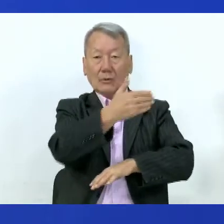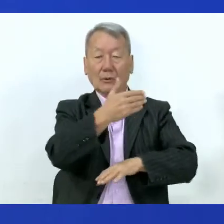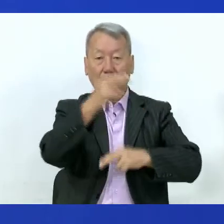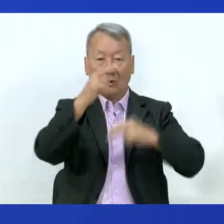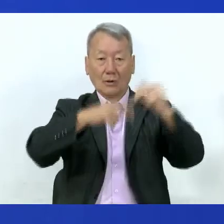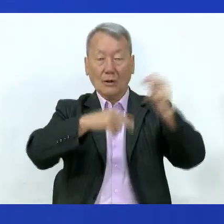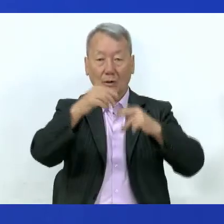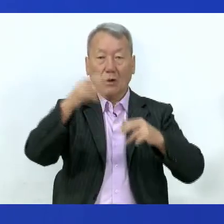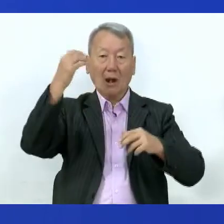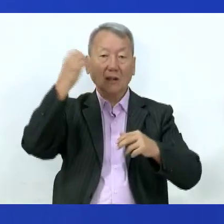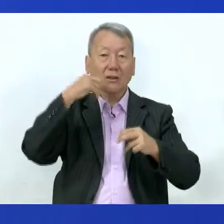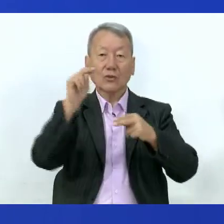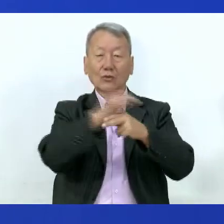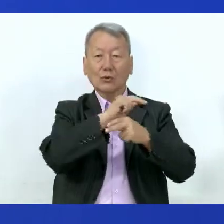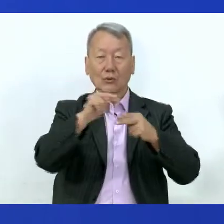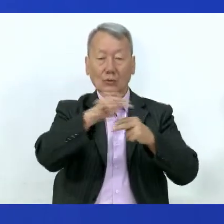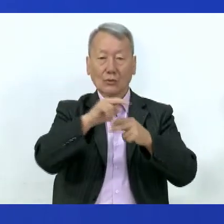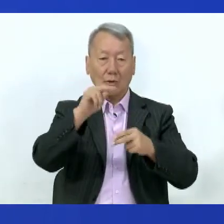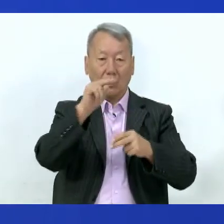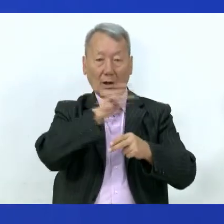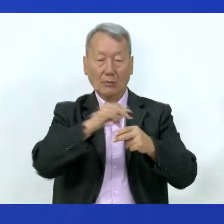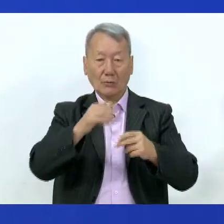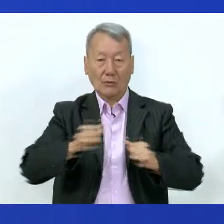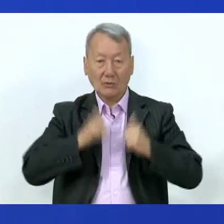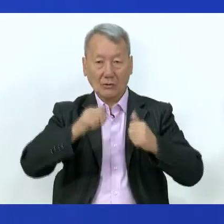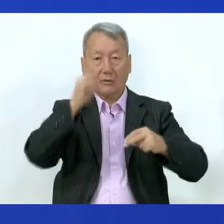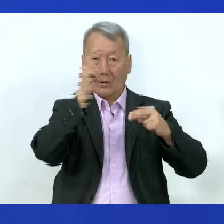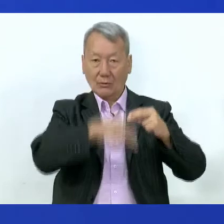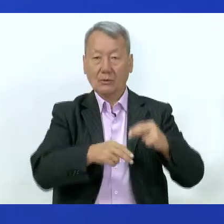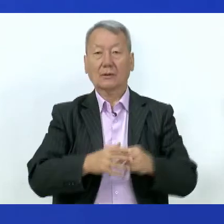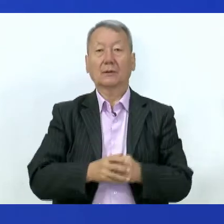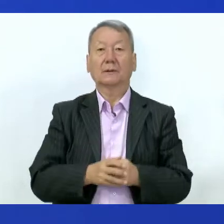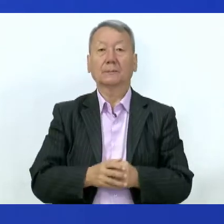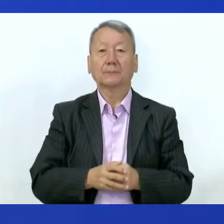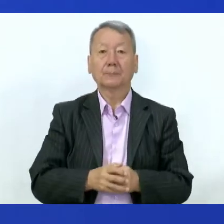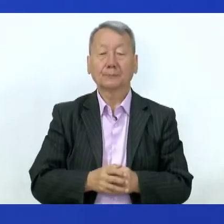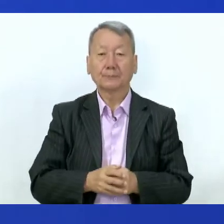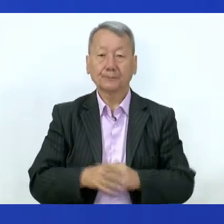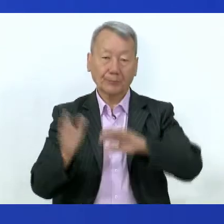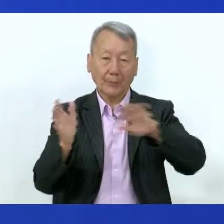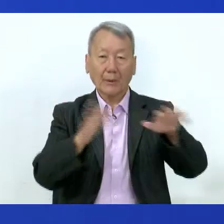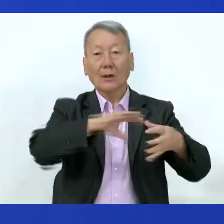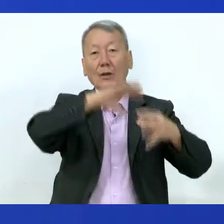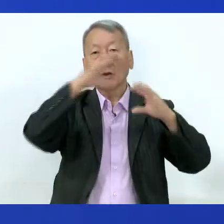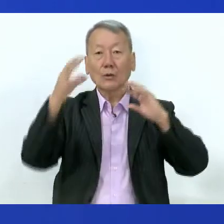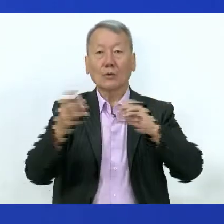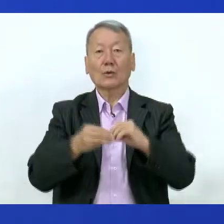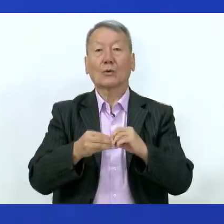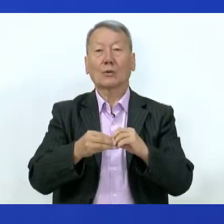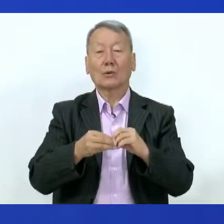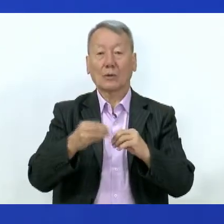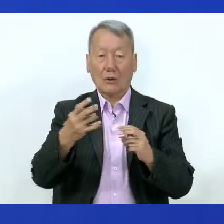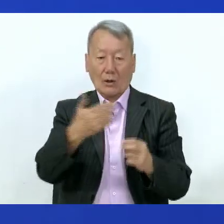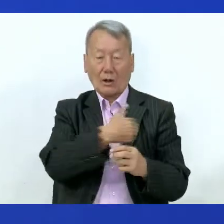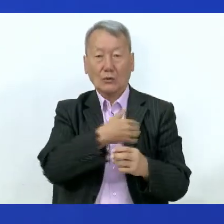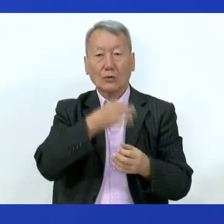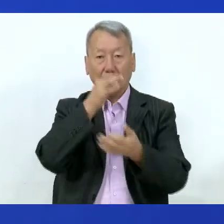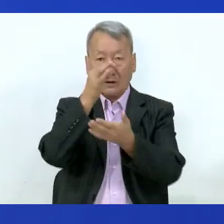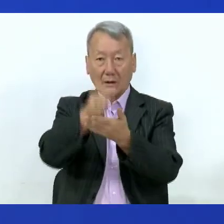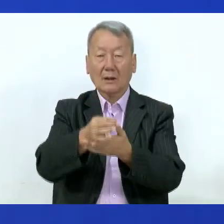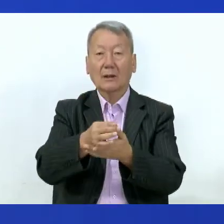құрыlшы жүргізіліп. Қалпысынан айта кетсек,